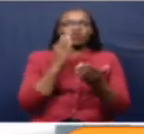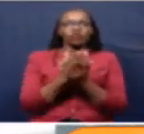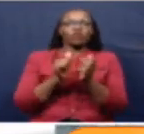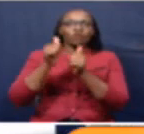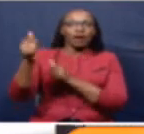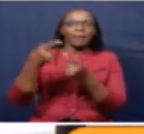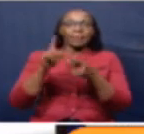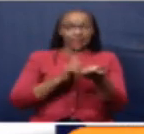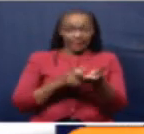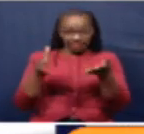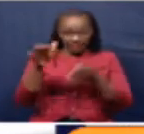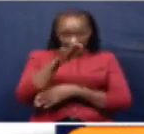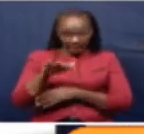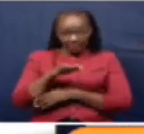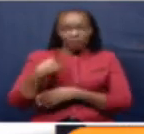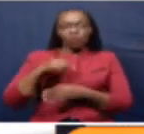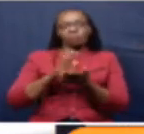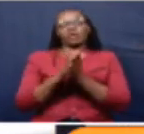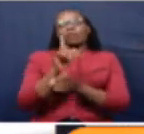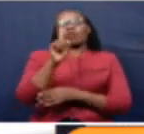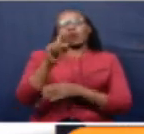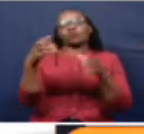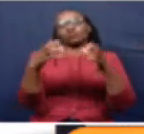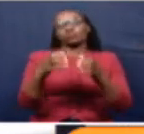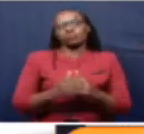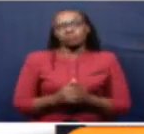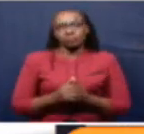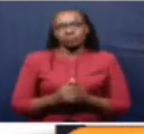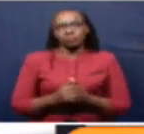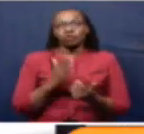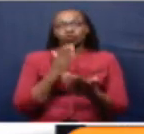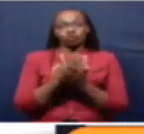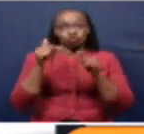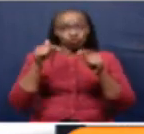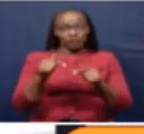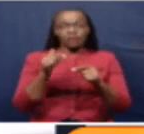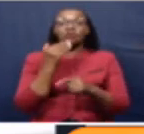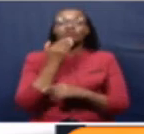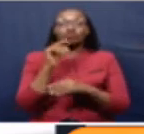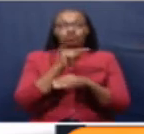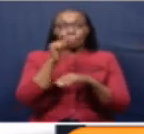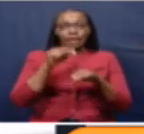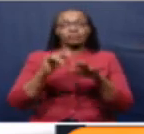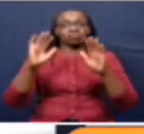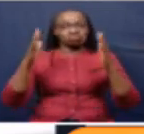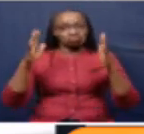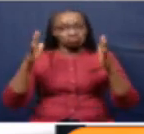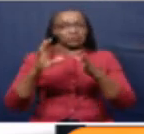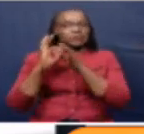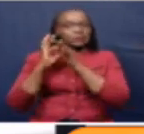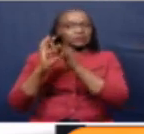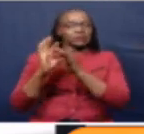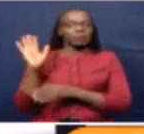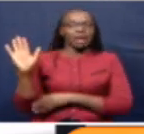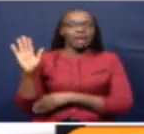tuko hapa, tuko kama kitu kimoja. It's a day that the Luya nation is actually celebrating its culture. Na